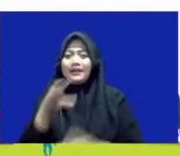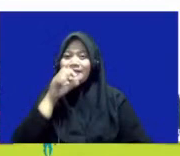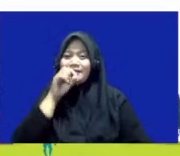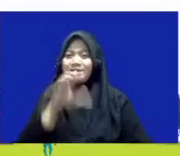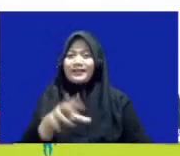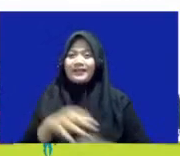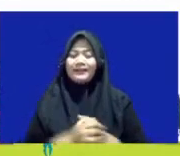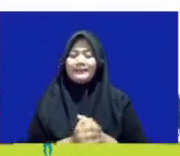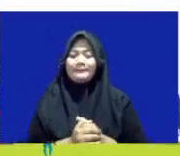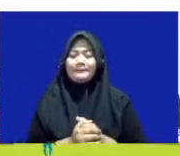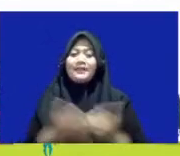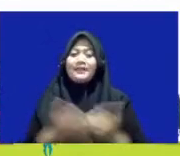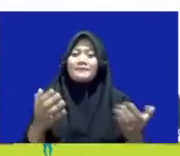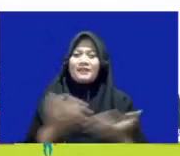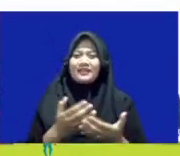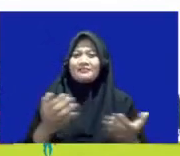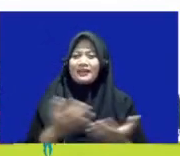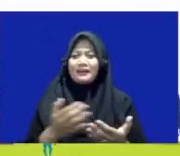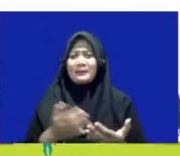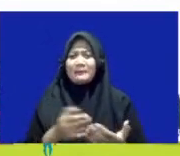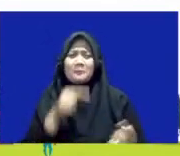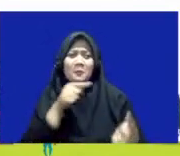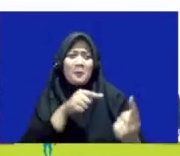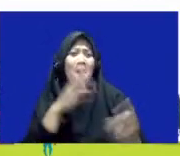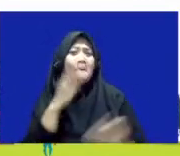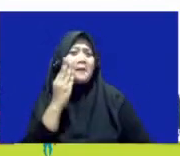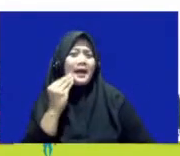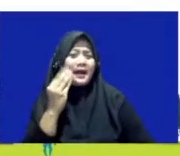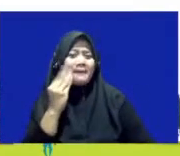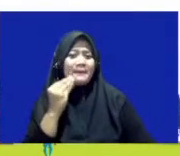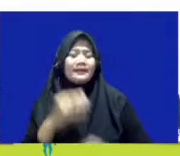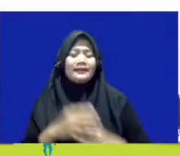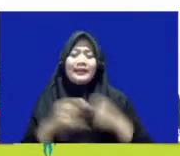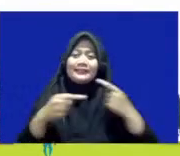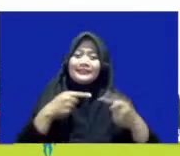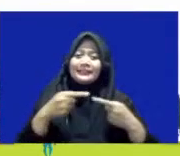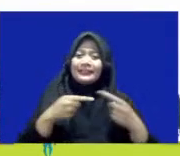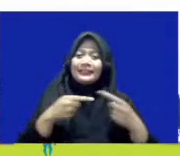bagaimana beliau cerita pengalamannya, beliau selaku